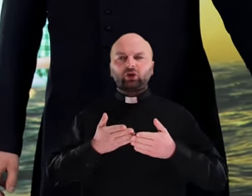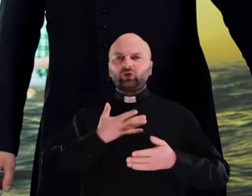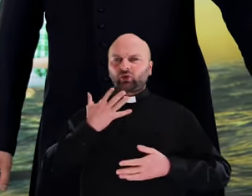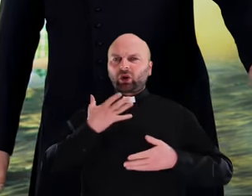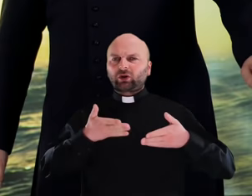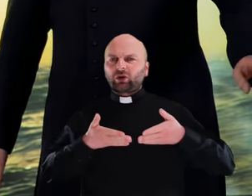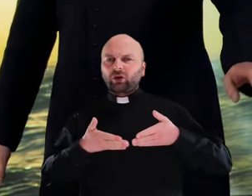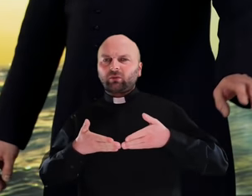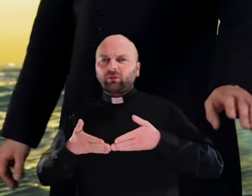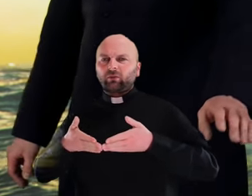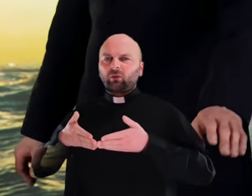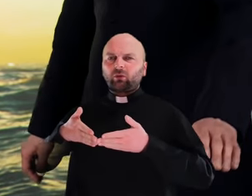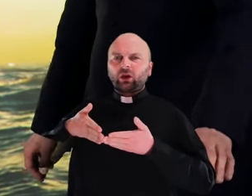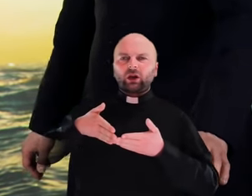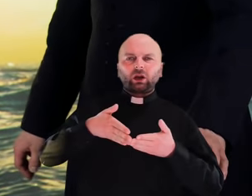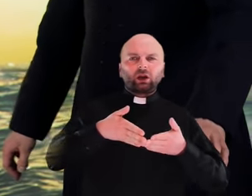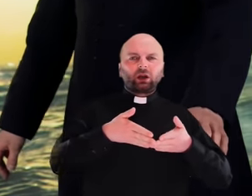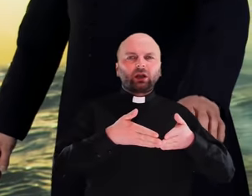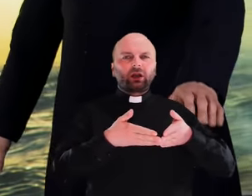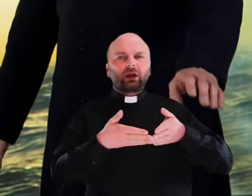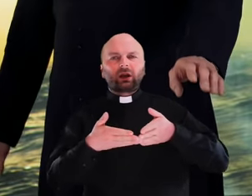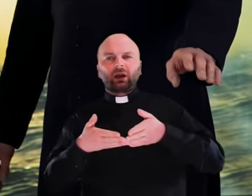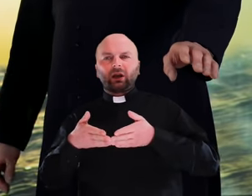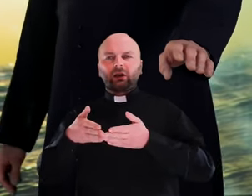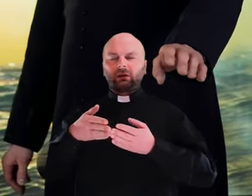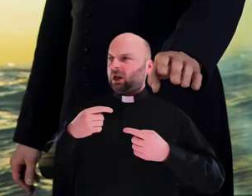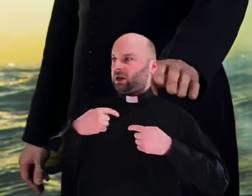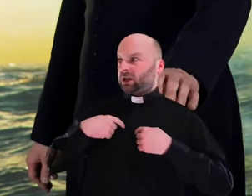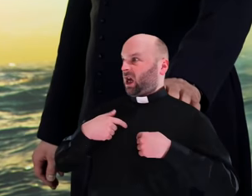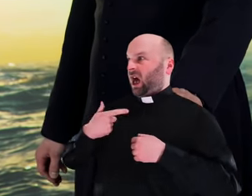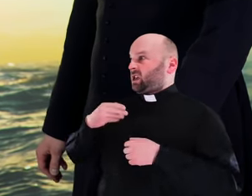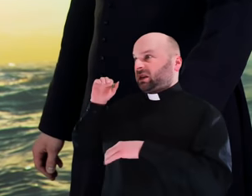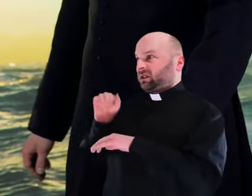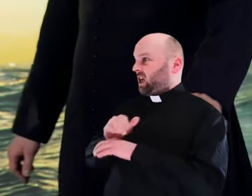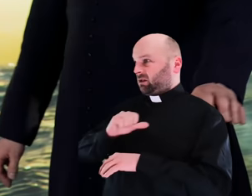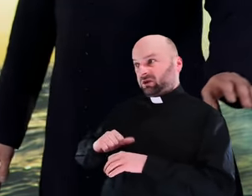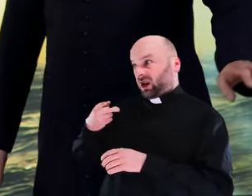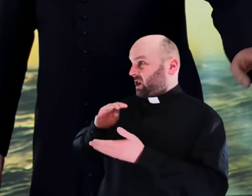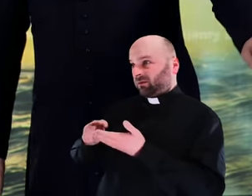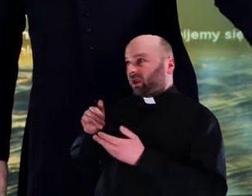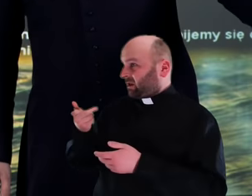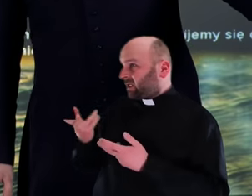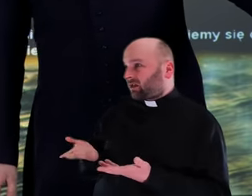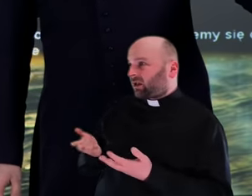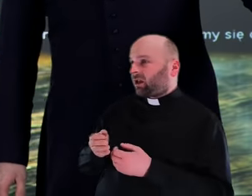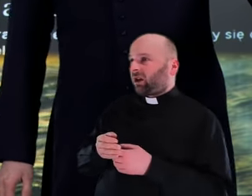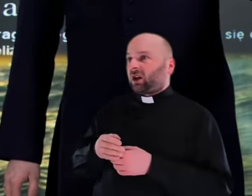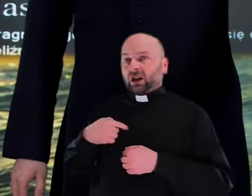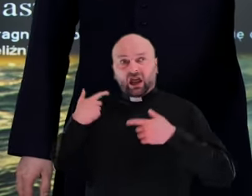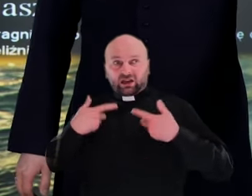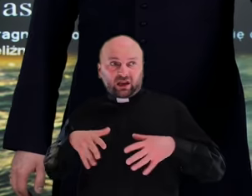Czujesz? Ej, ja się tak nie bawię, ja się wcale na takie coś nie pisałem. Nie.